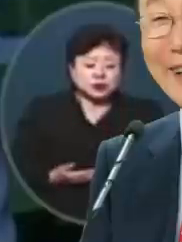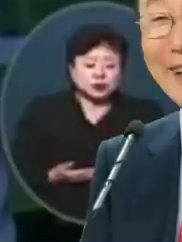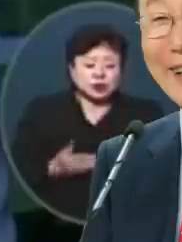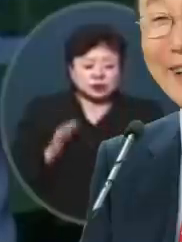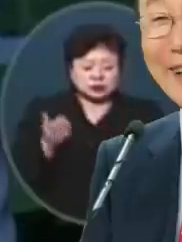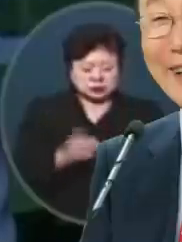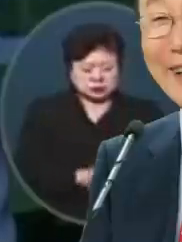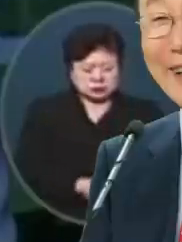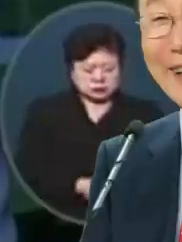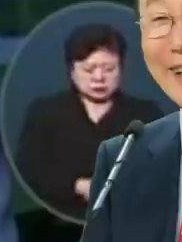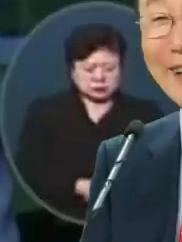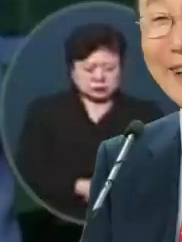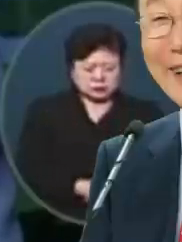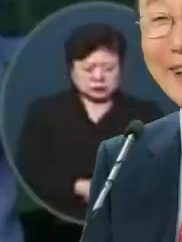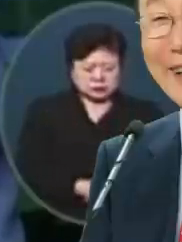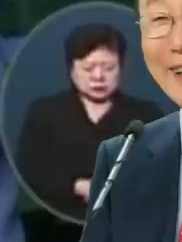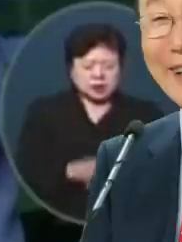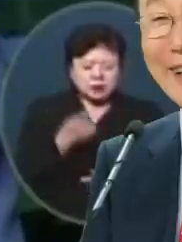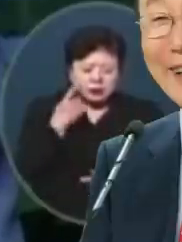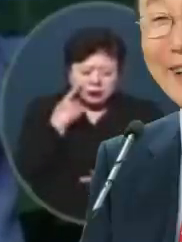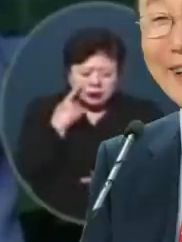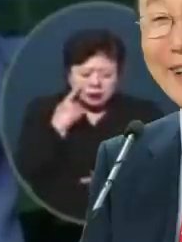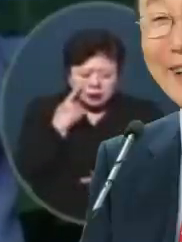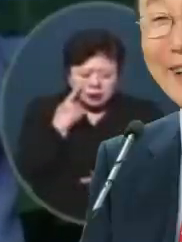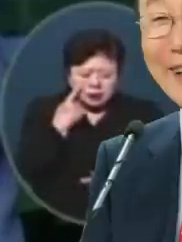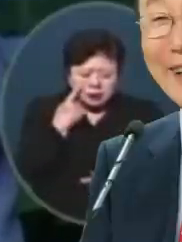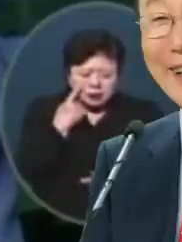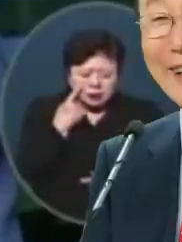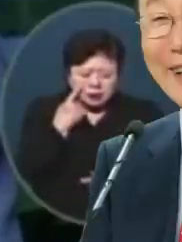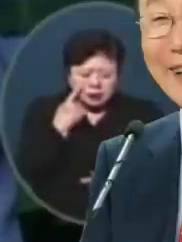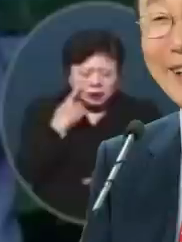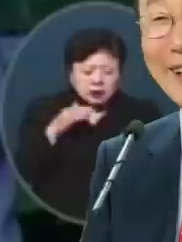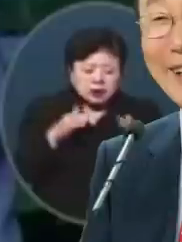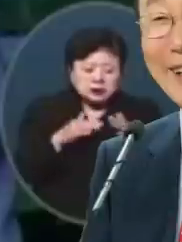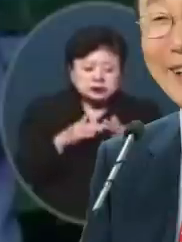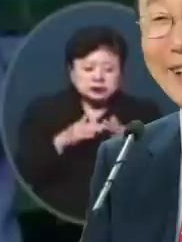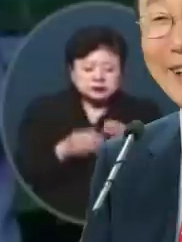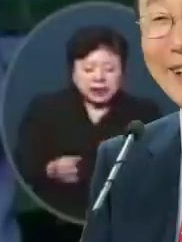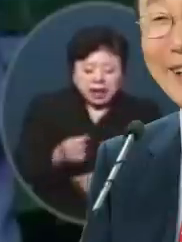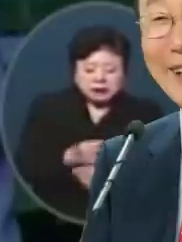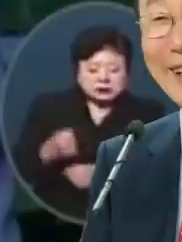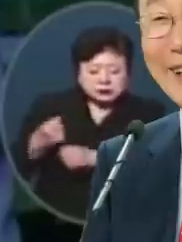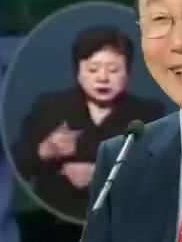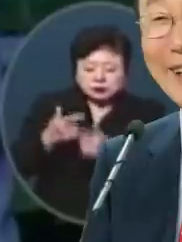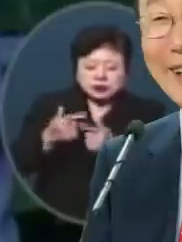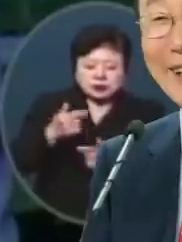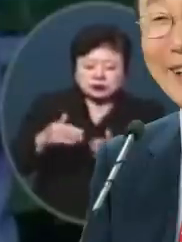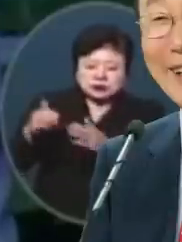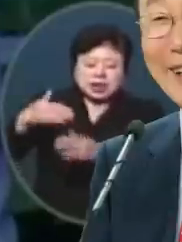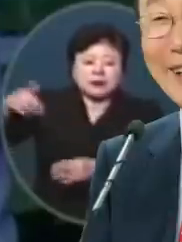조용하더라고요. 그래 가보니까 나 없는 사이에 집 다 꾸려서 부산으로 이사가 버렸어요.